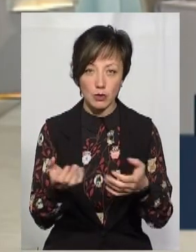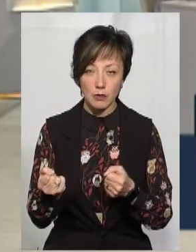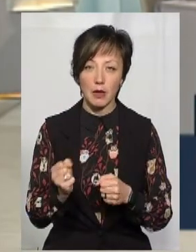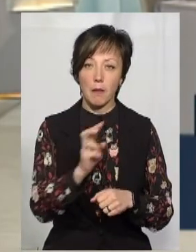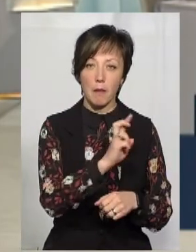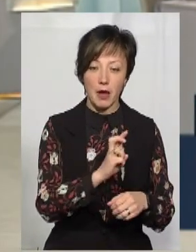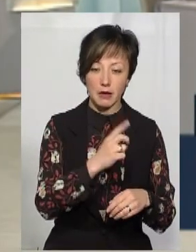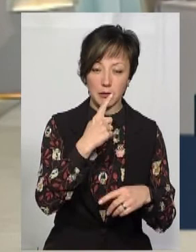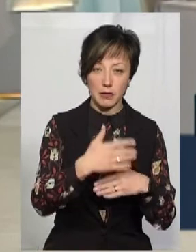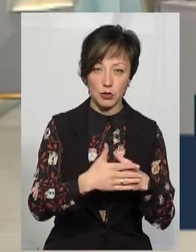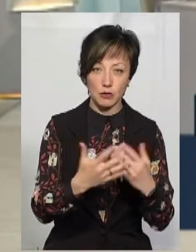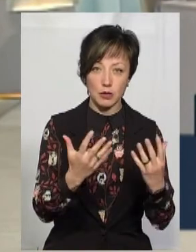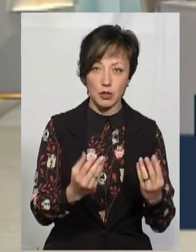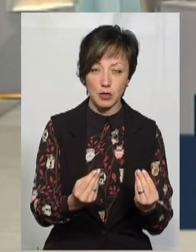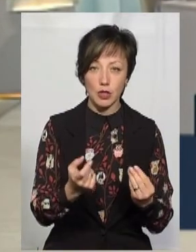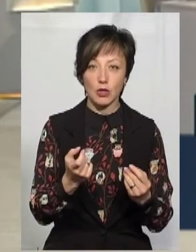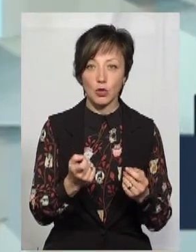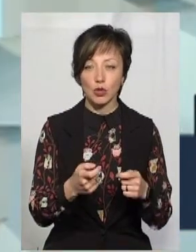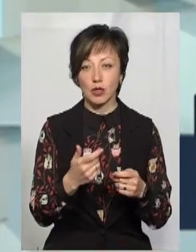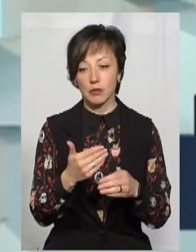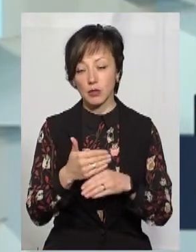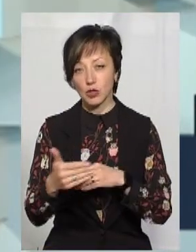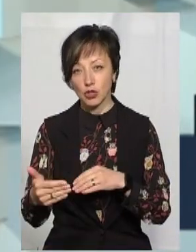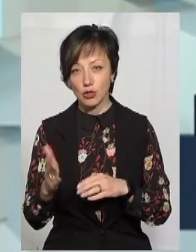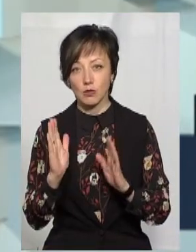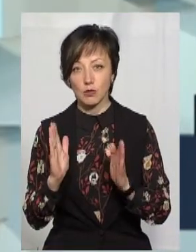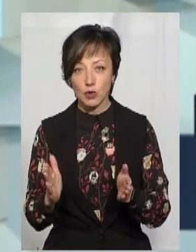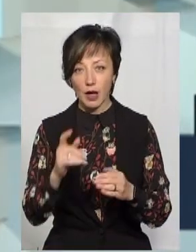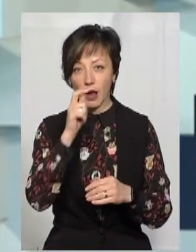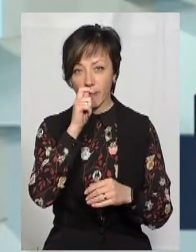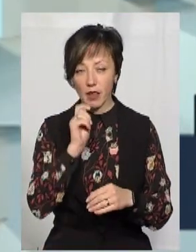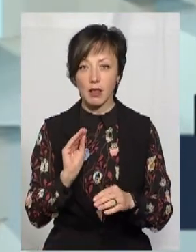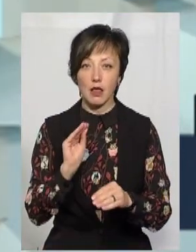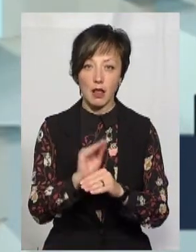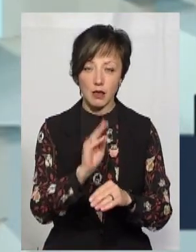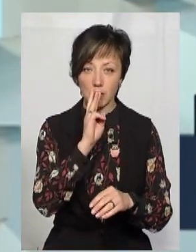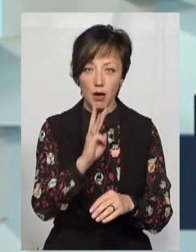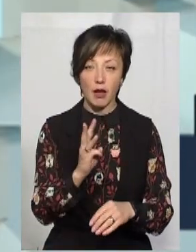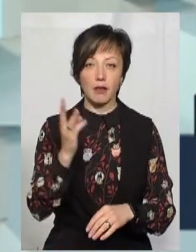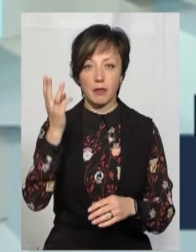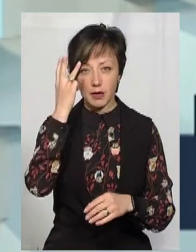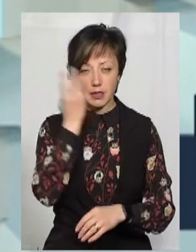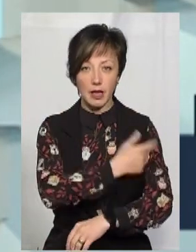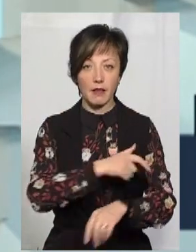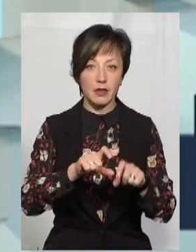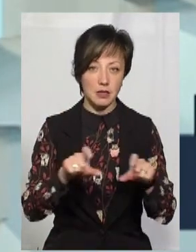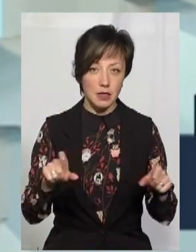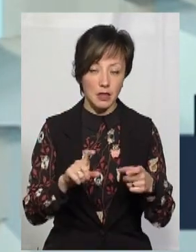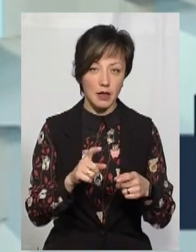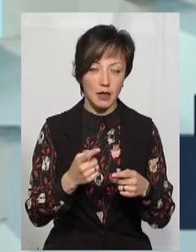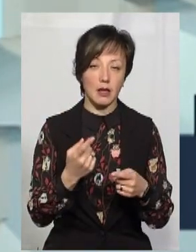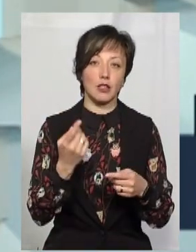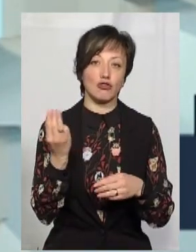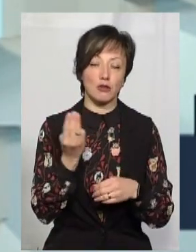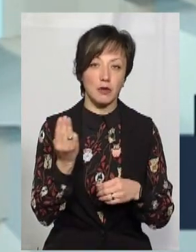За березень вже найближчим часом. Трошки довше треба почекати квітневу надбавку, але і Хмельницька інфекційна лікарня, і